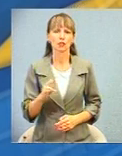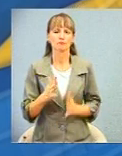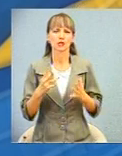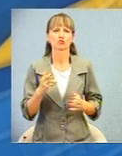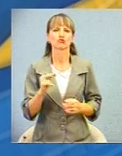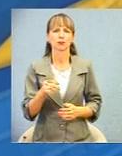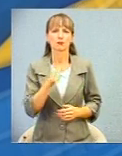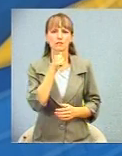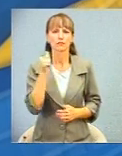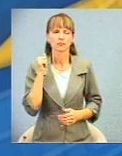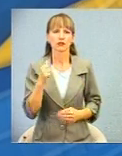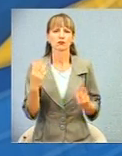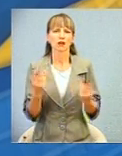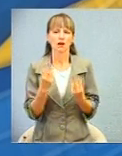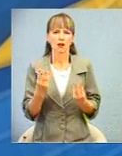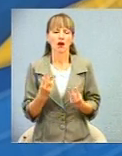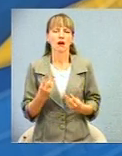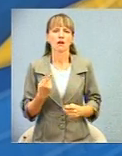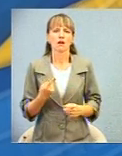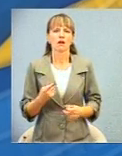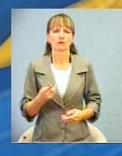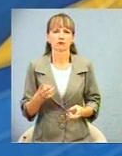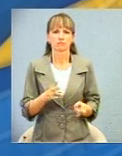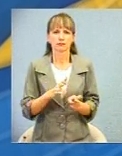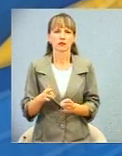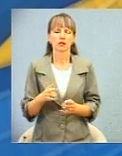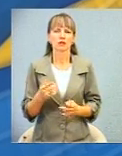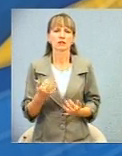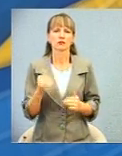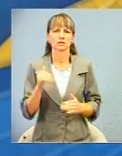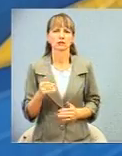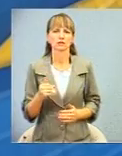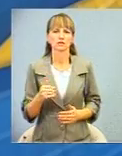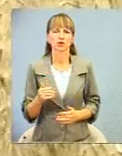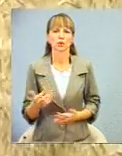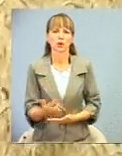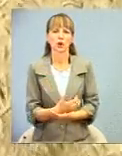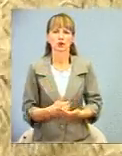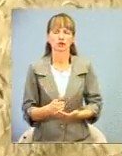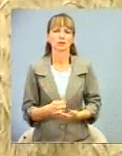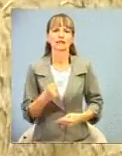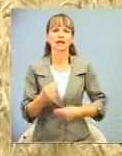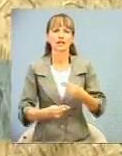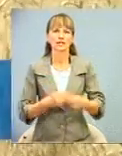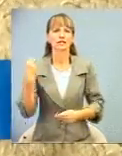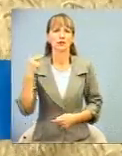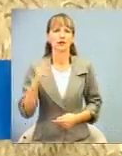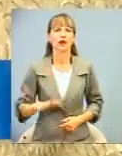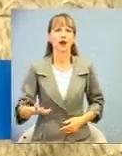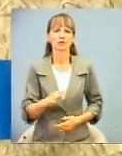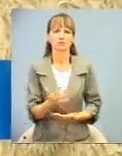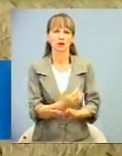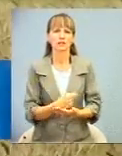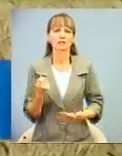спека далася в знаки, пошкодила значну кількість нинішнього врожаю та засіхає на наступний. Традиційно у Запорізькому краї